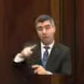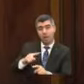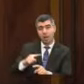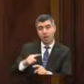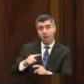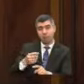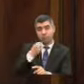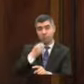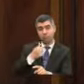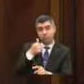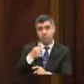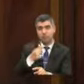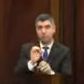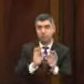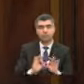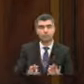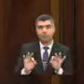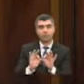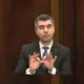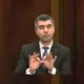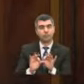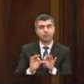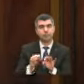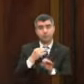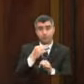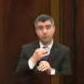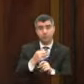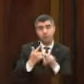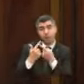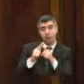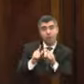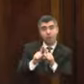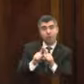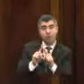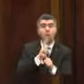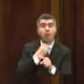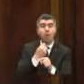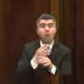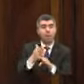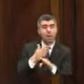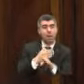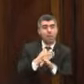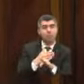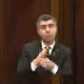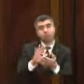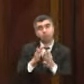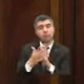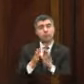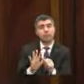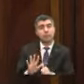الرئيس يعرف أزمة خانقة منذ الحكومة السابقة أكثر من 6 سنوات